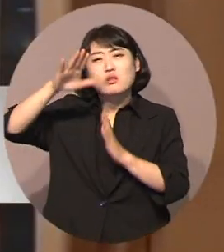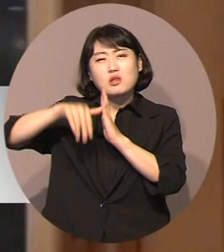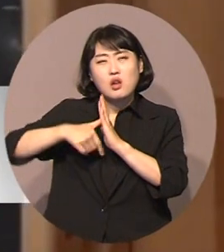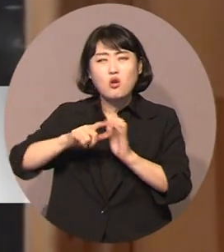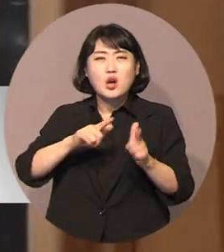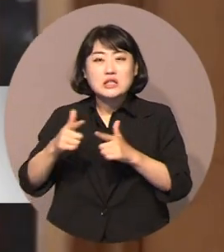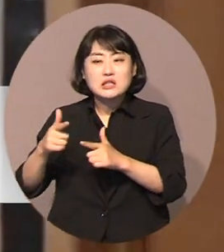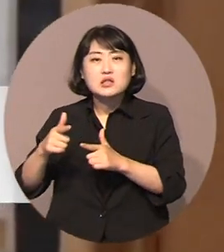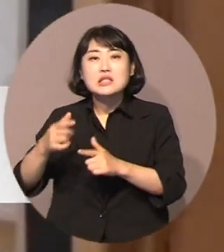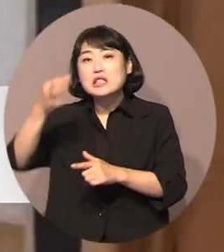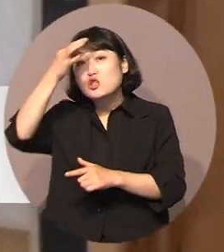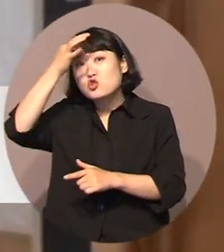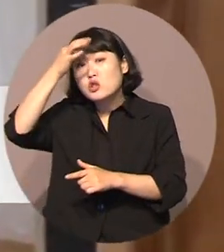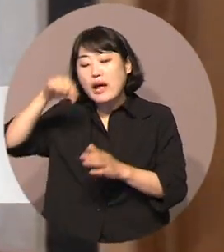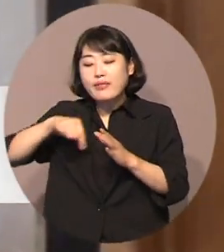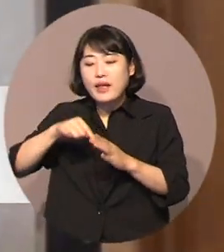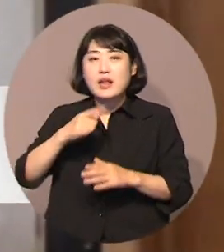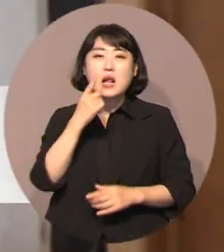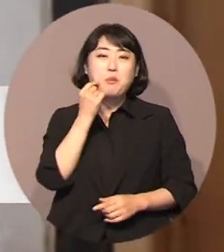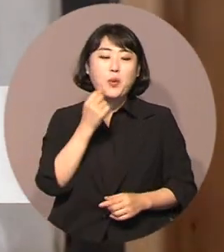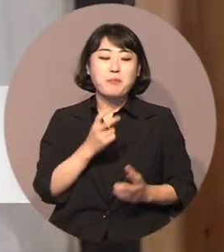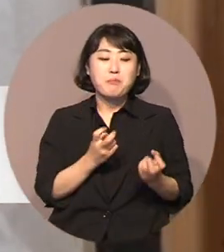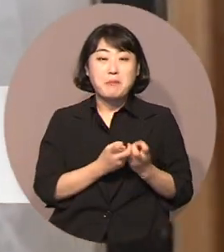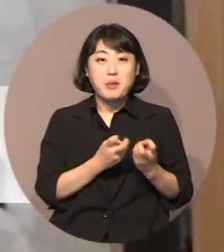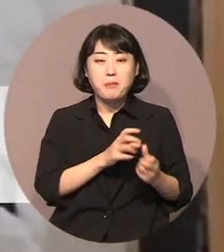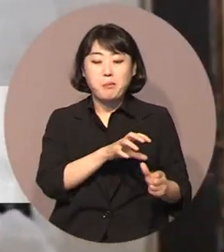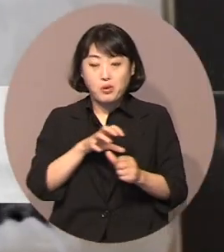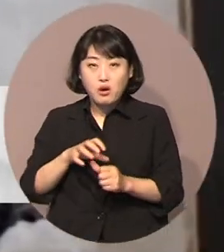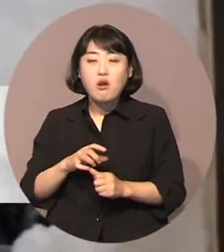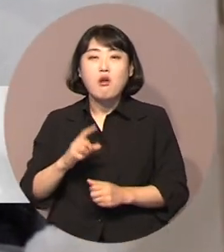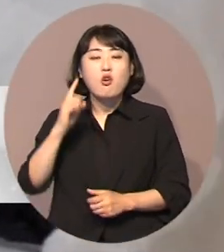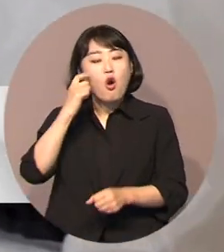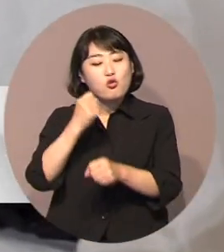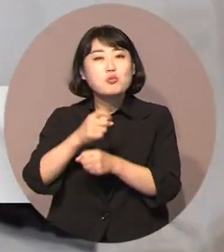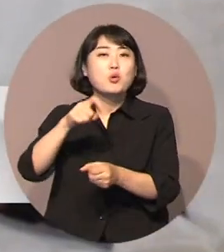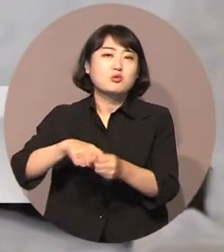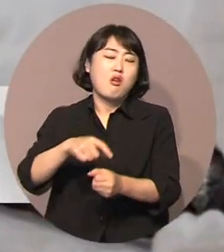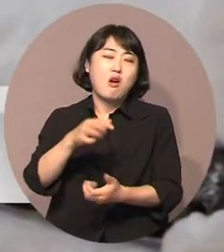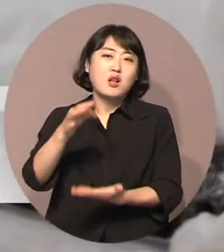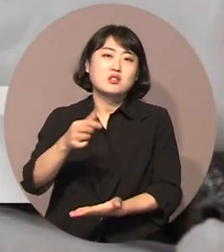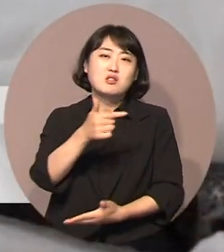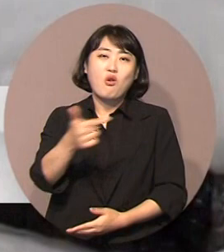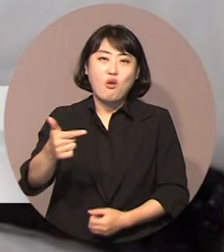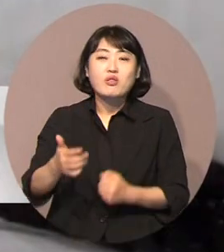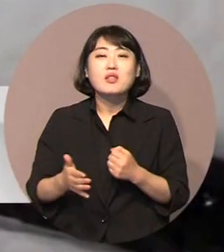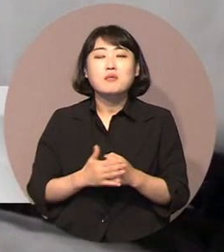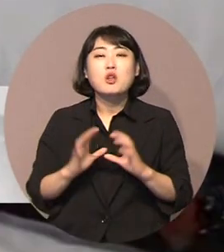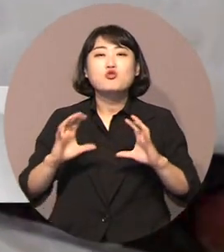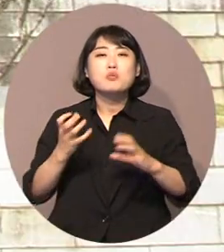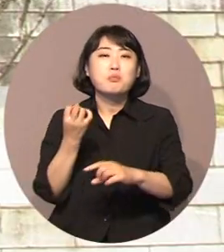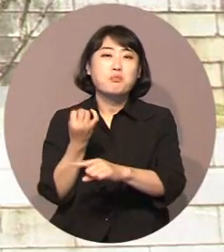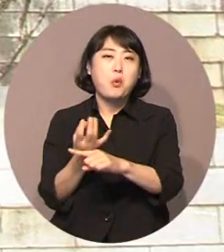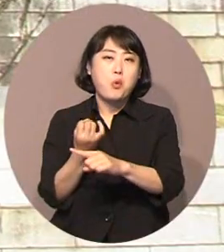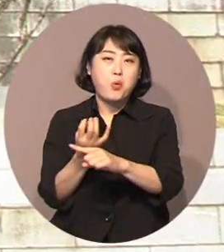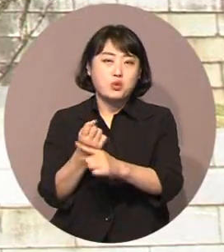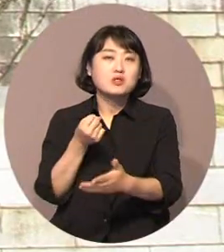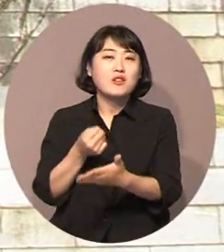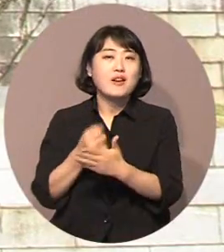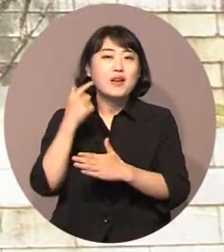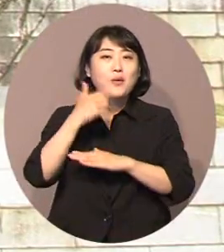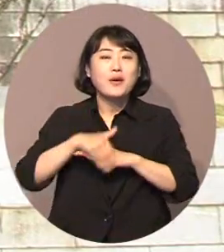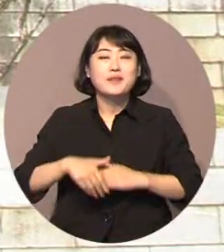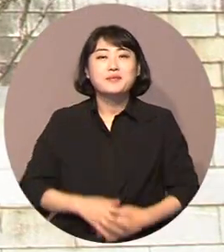일본의 기법이 일부 적용되는 등 학술적 가치가 높다고 보고 국보로 지정예고 했습니다